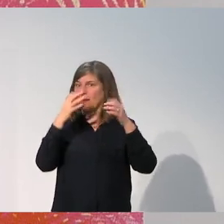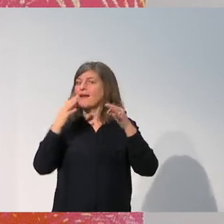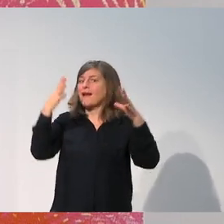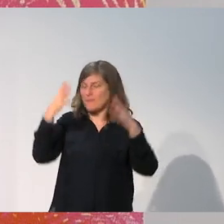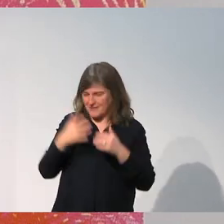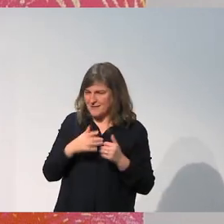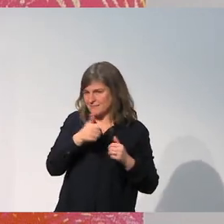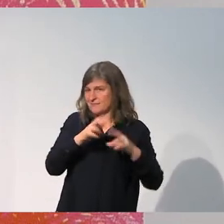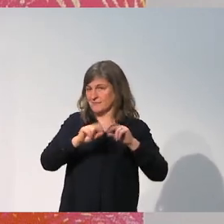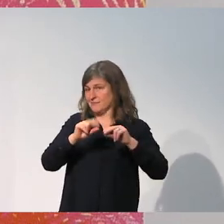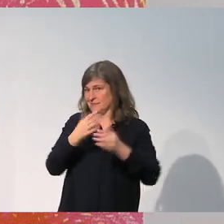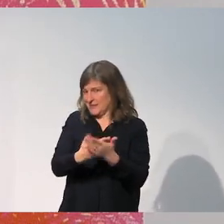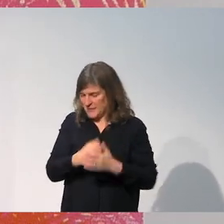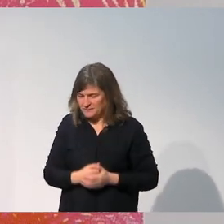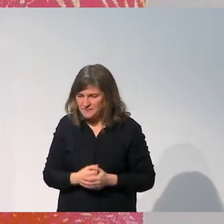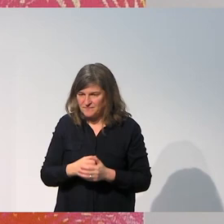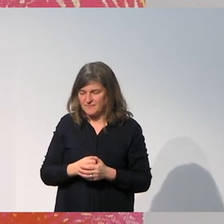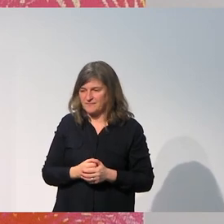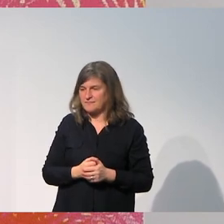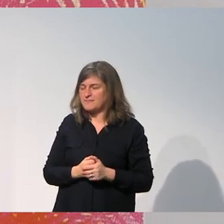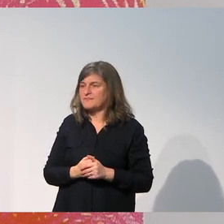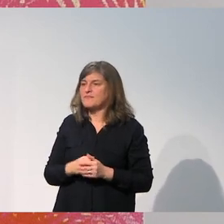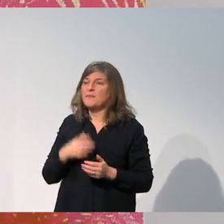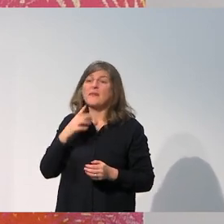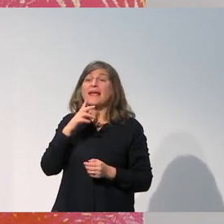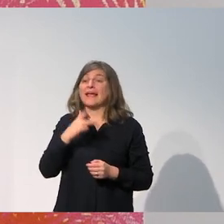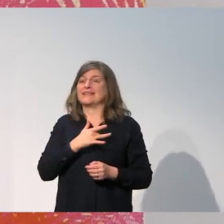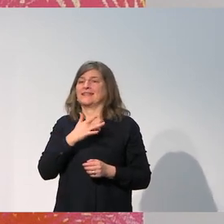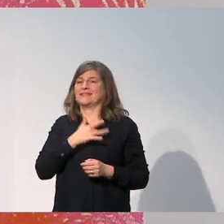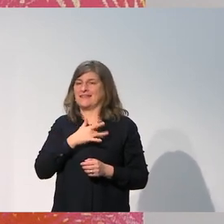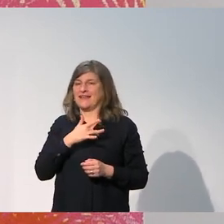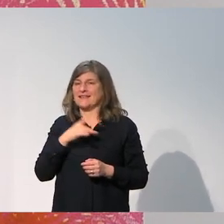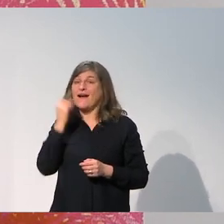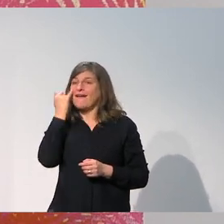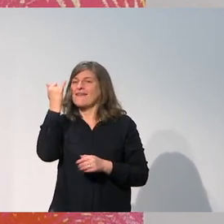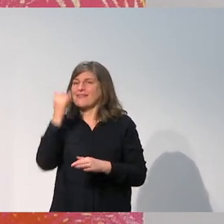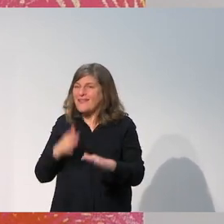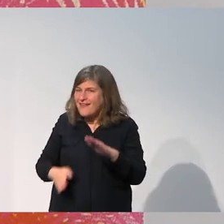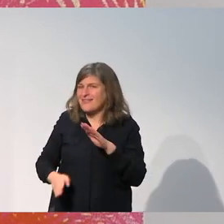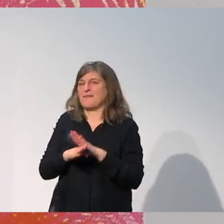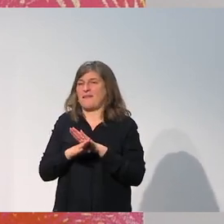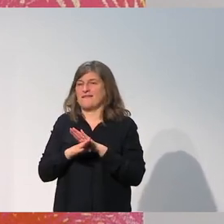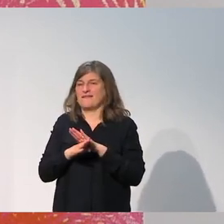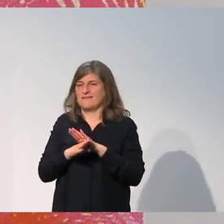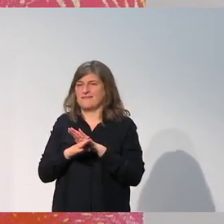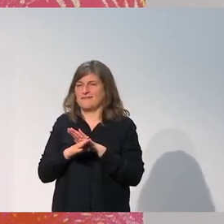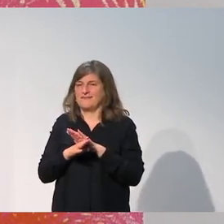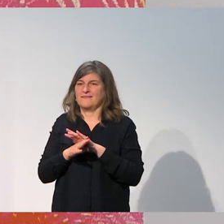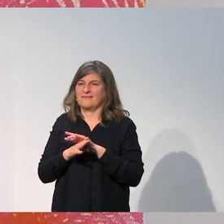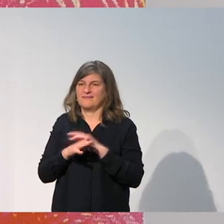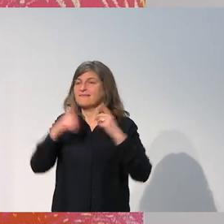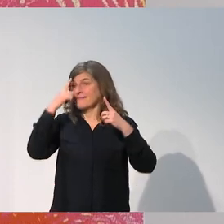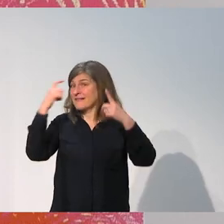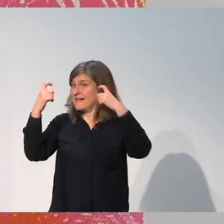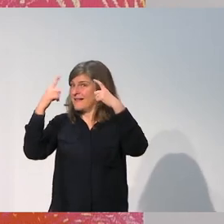J'ai trouvé que c'était très intéressant, notamment dans le postulat, c'est-à-dire le présupposé en fait, de ces théories.